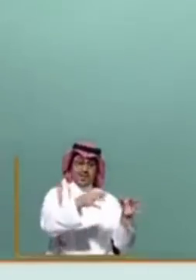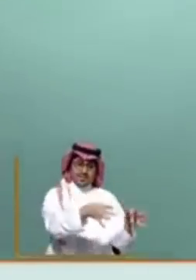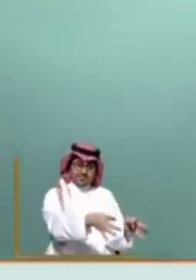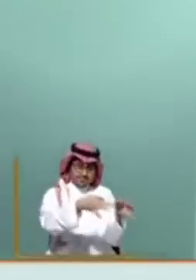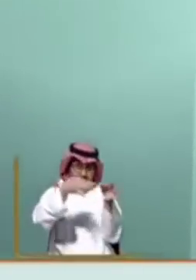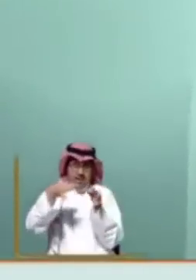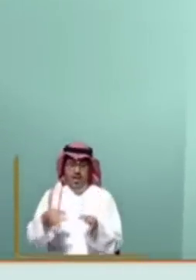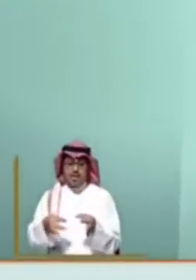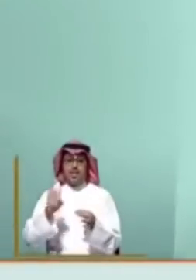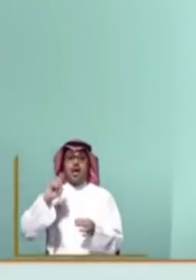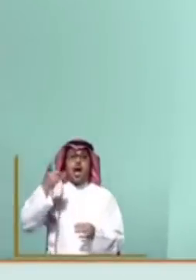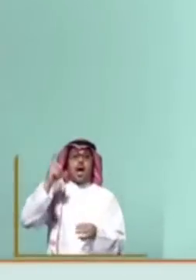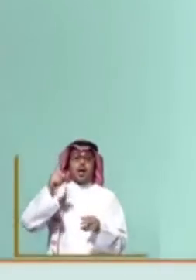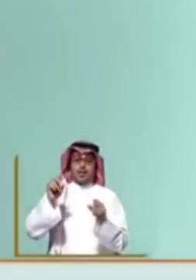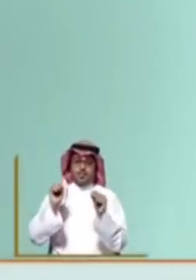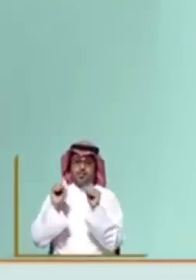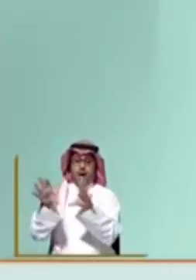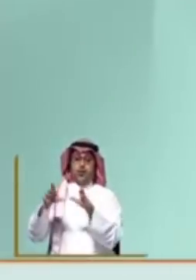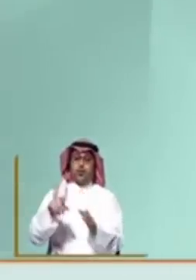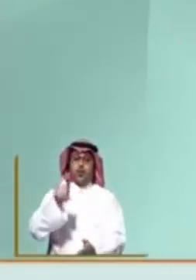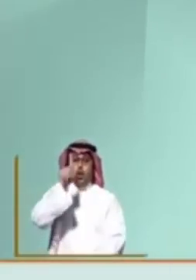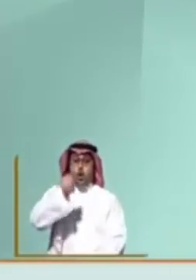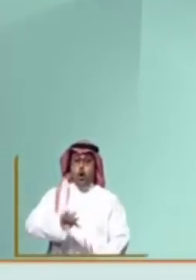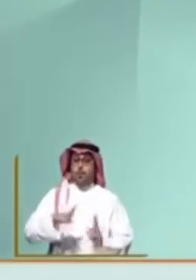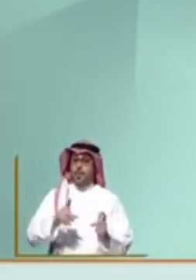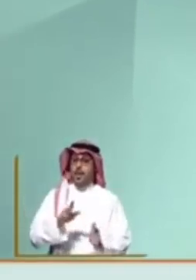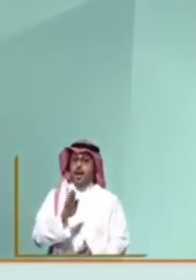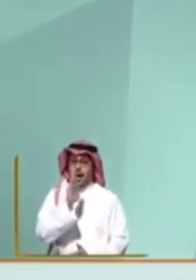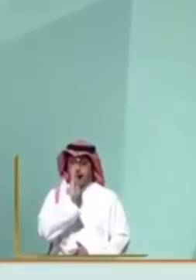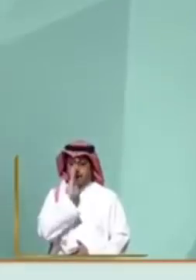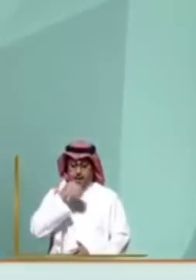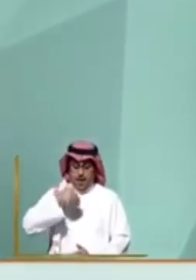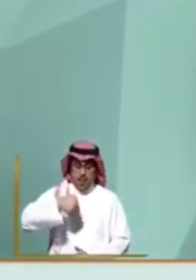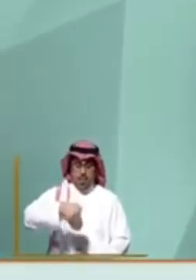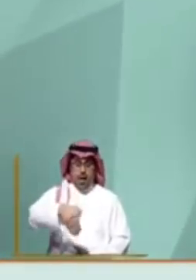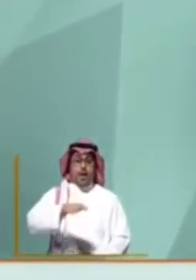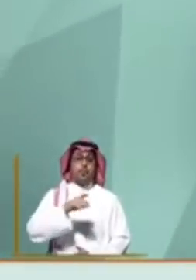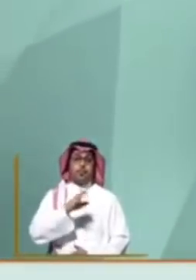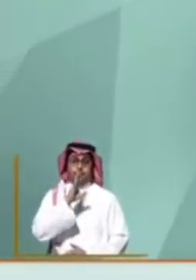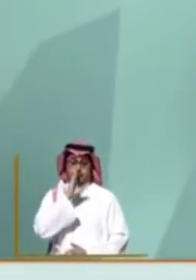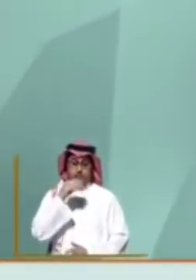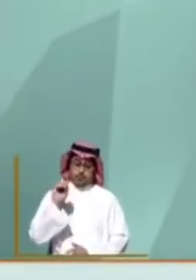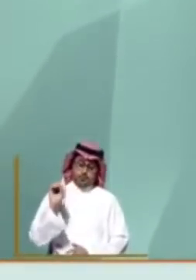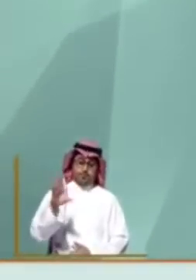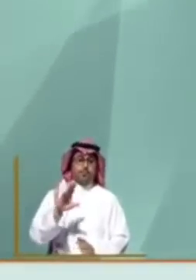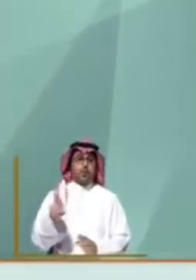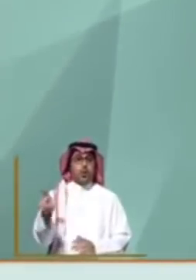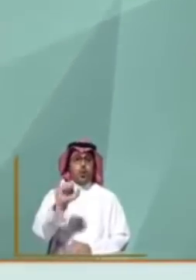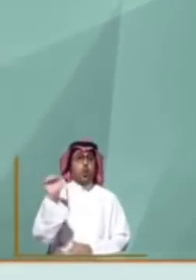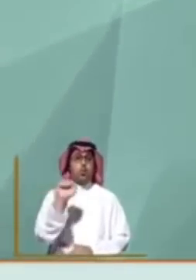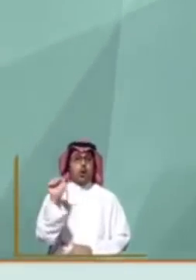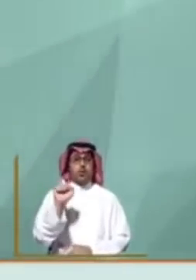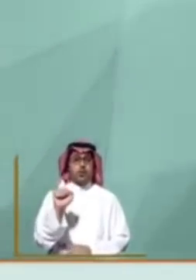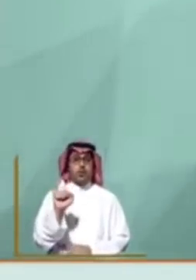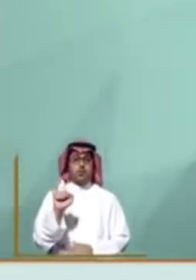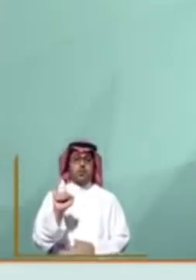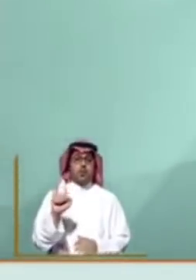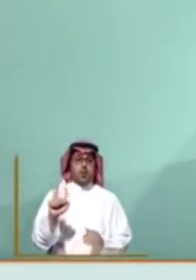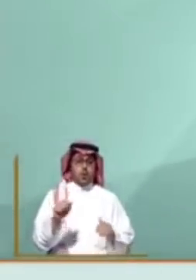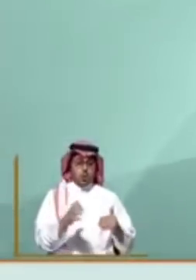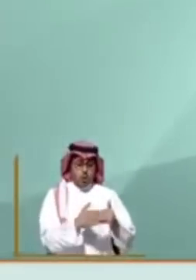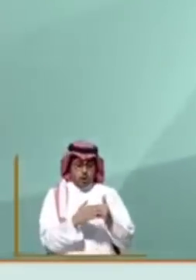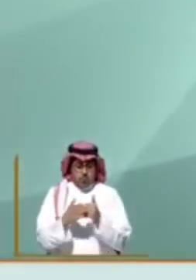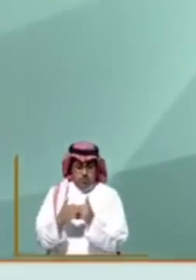تقديم خدمات متميزة لعملائها. يذكر أن المؤسسة العامة للتقاعد سخرت كل طاقاتها وإمكاناتها خلال الفترة